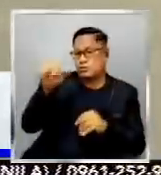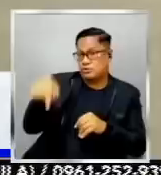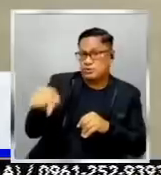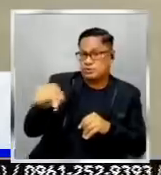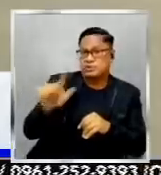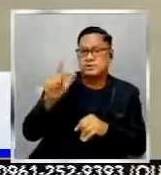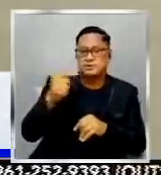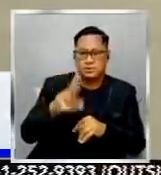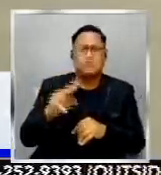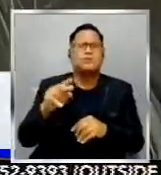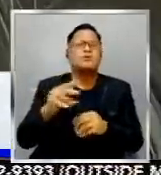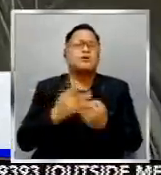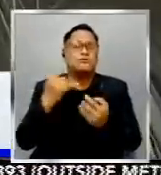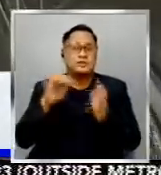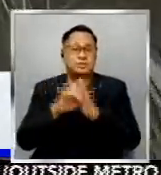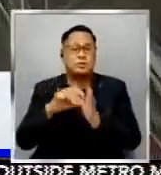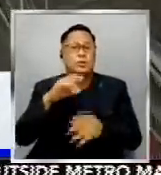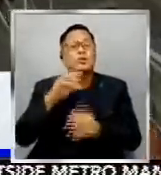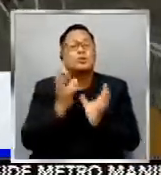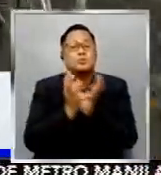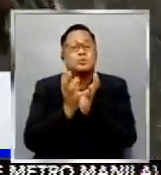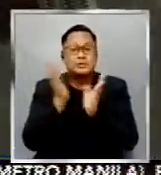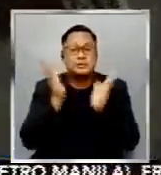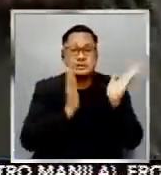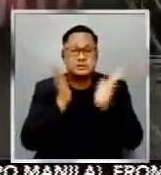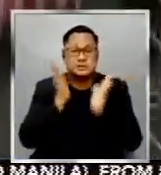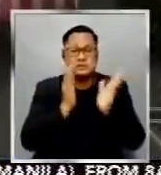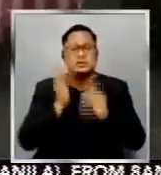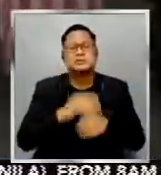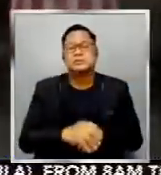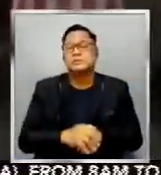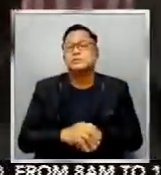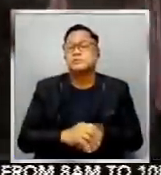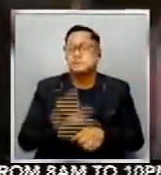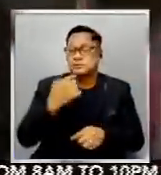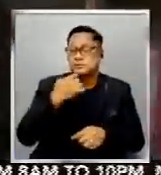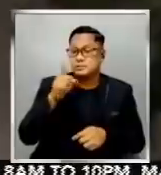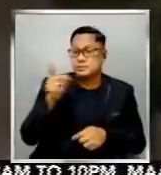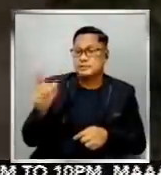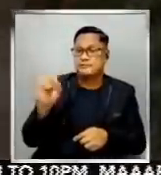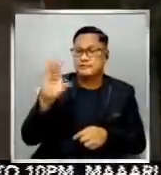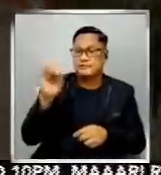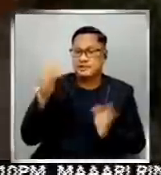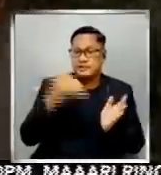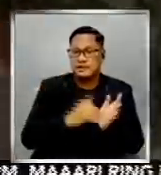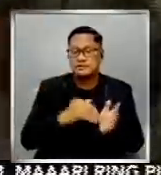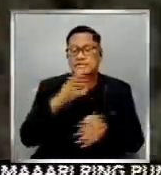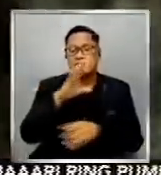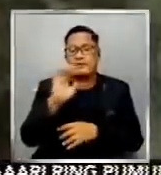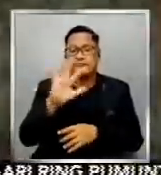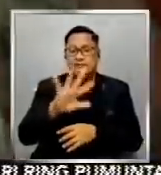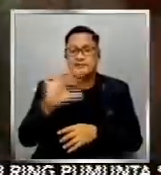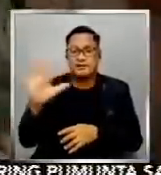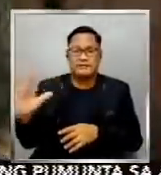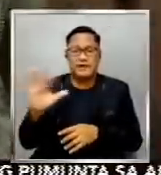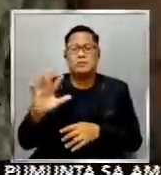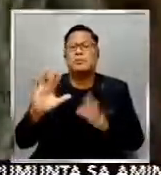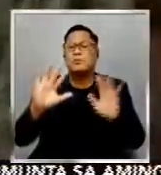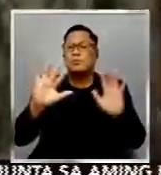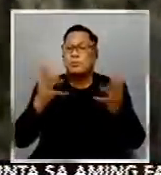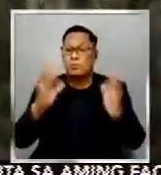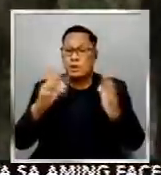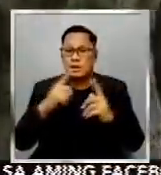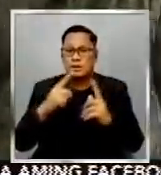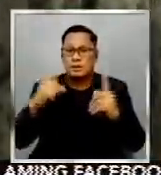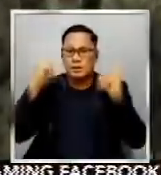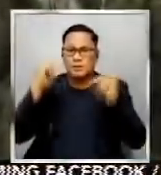paghahain sa kanila ng reklamo. Sa tala ng PNP, umabot na sa 15,555 ang nahuling di nagsusuot ng face mask mula May 6